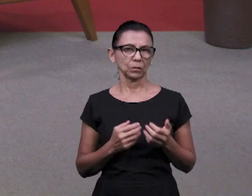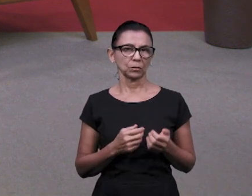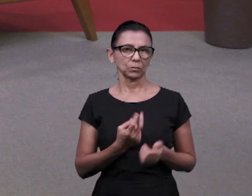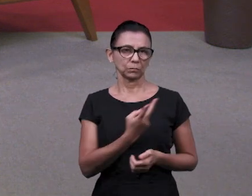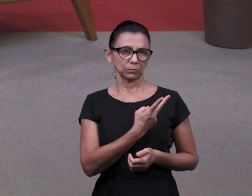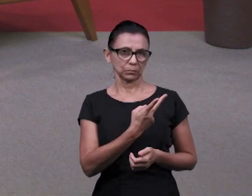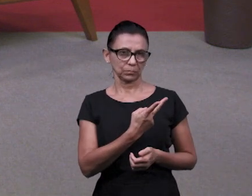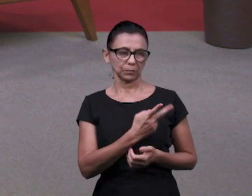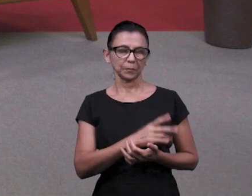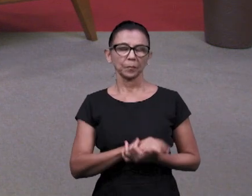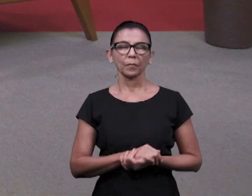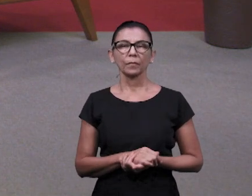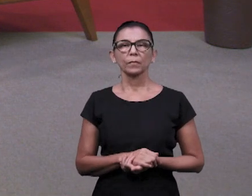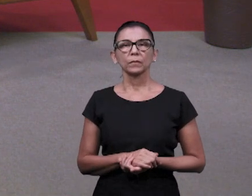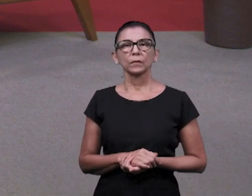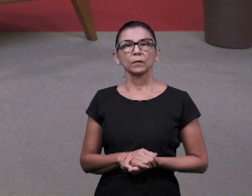ici.